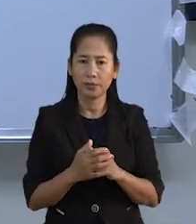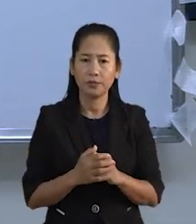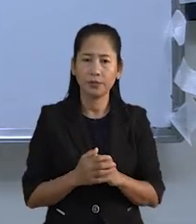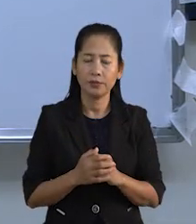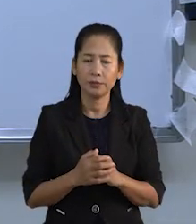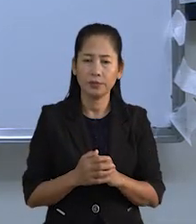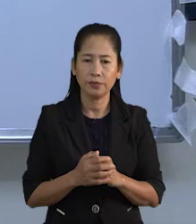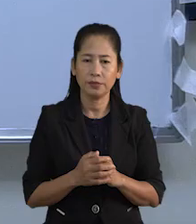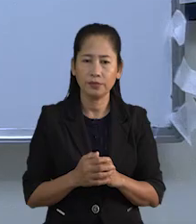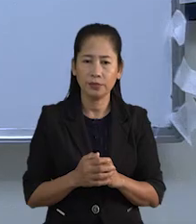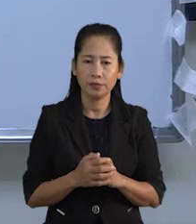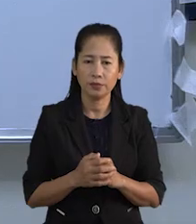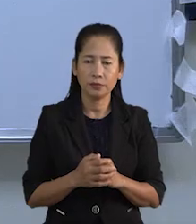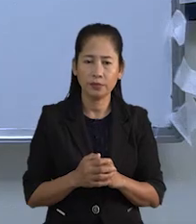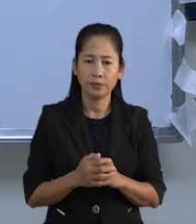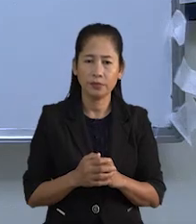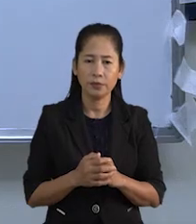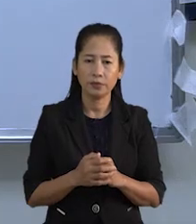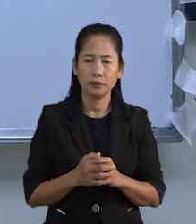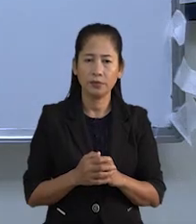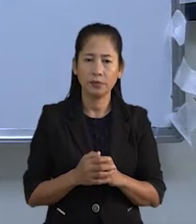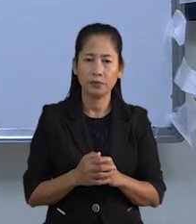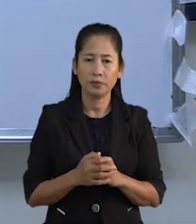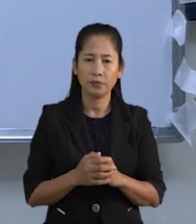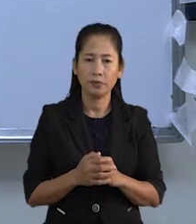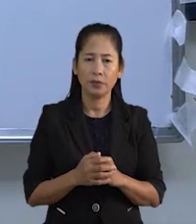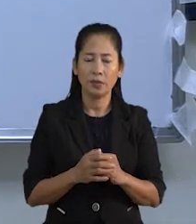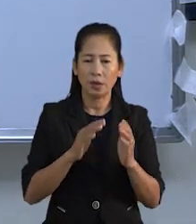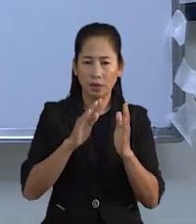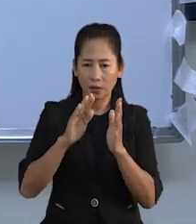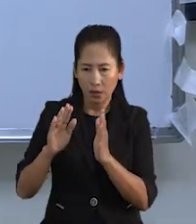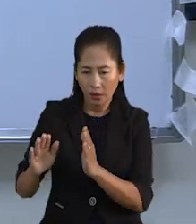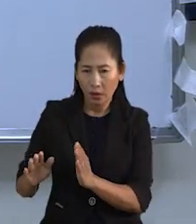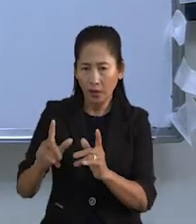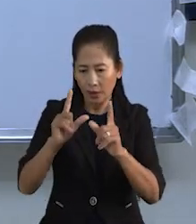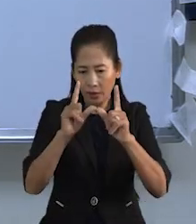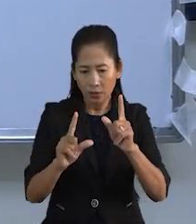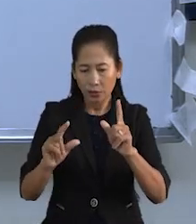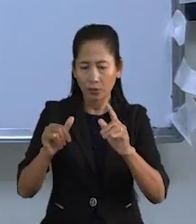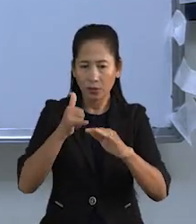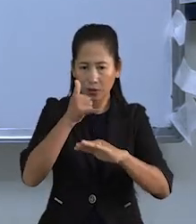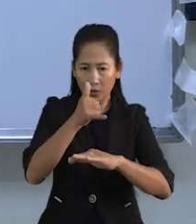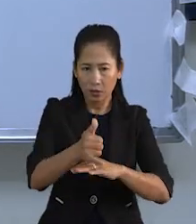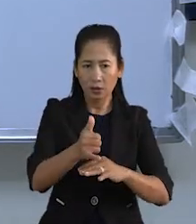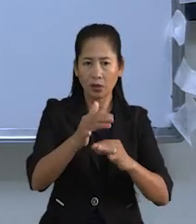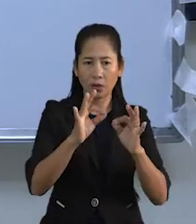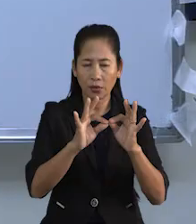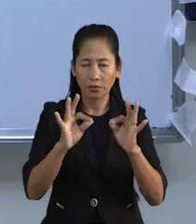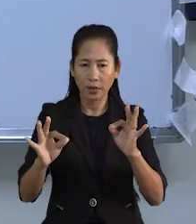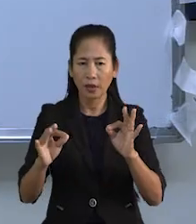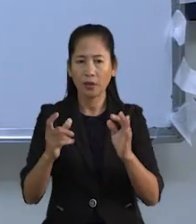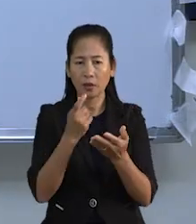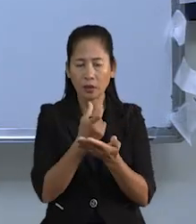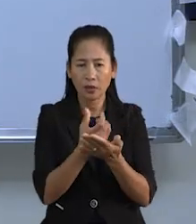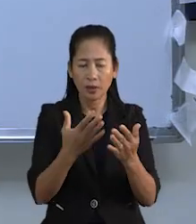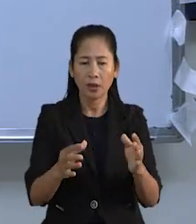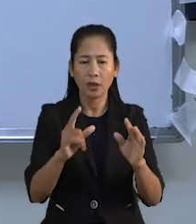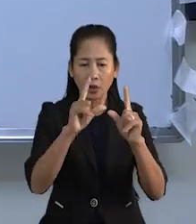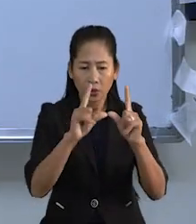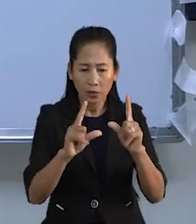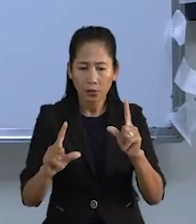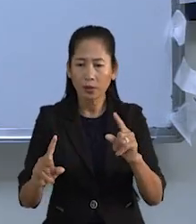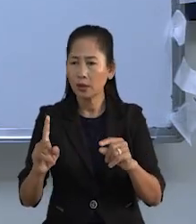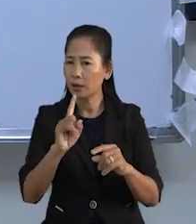ទជួនក្នុងវគ្គដោយឡែកគឺជួនឆ្លងវគ្គយ៉ាងម៉េចដែរកូនជួនត្រង់ណាកូន